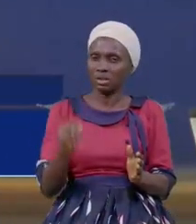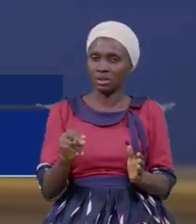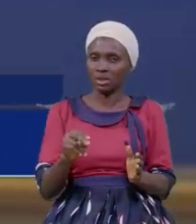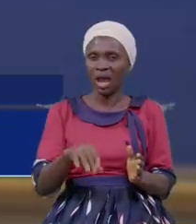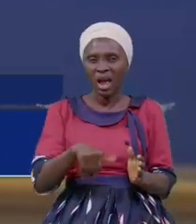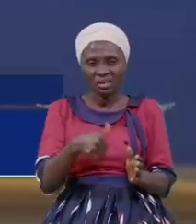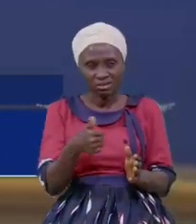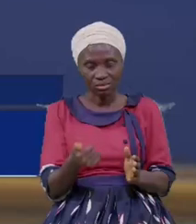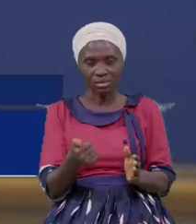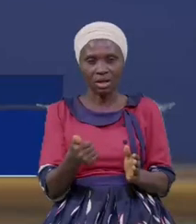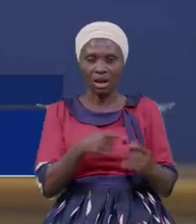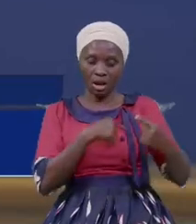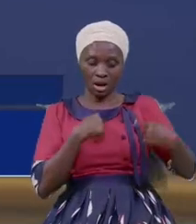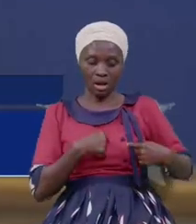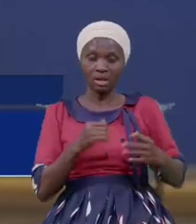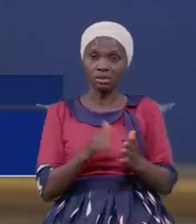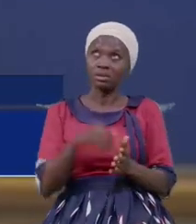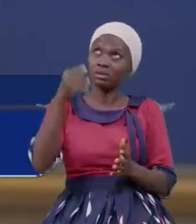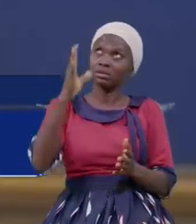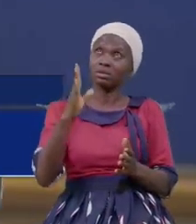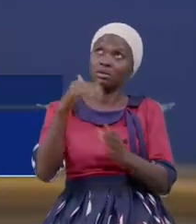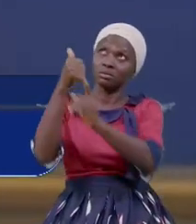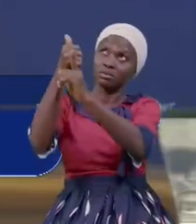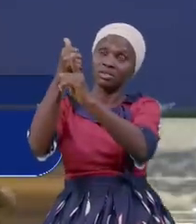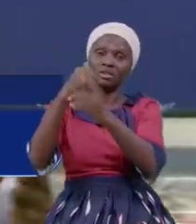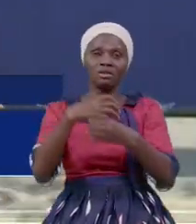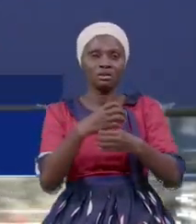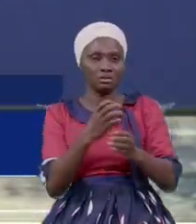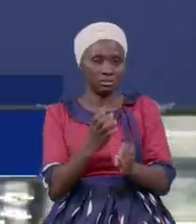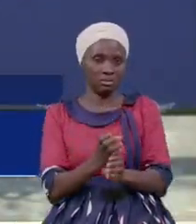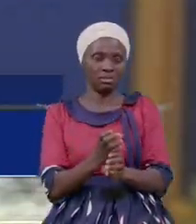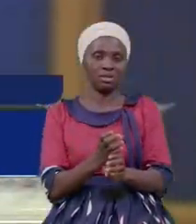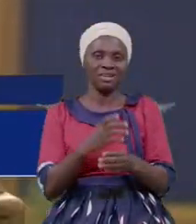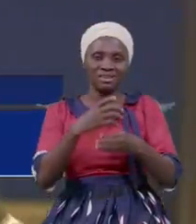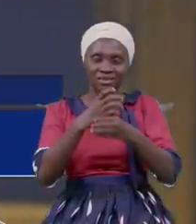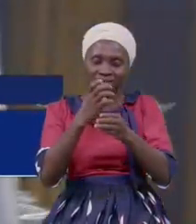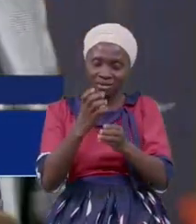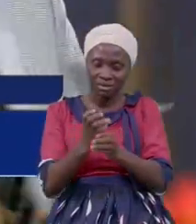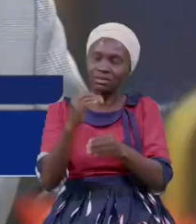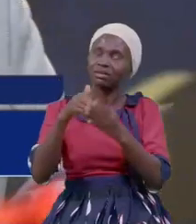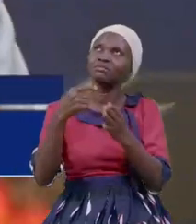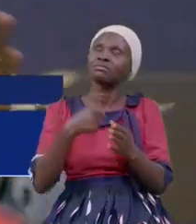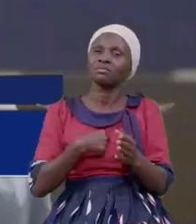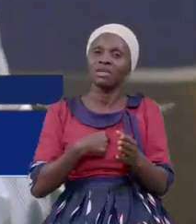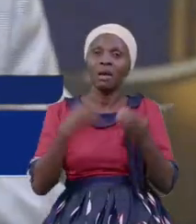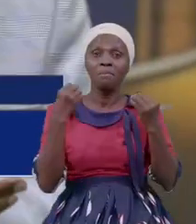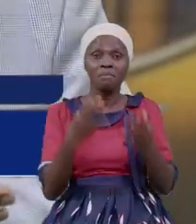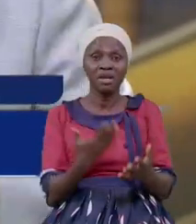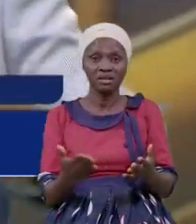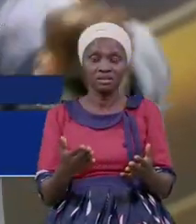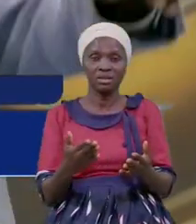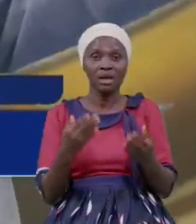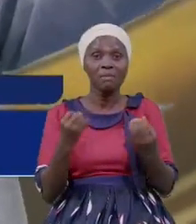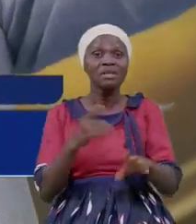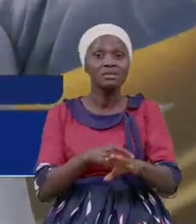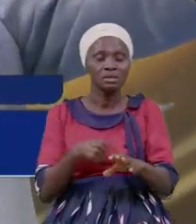cœur que Dieu lui-même cré cré en moi vous savez nous